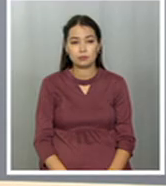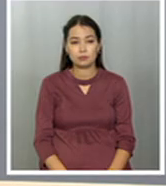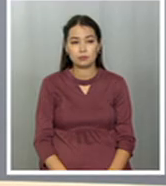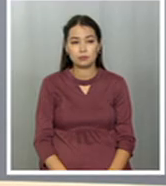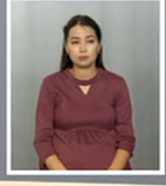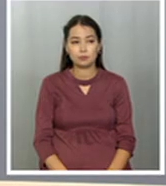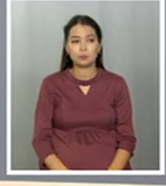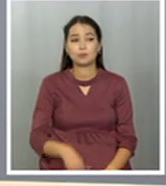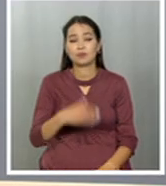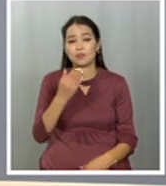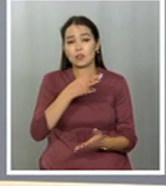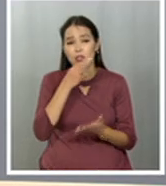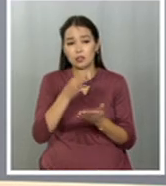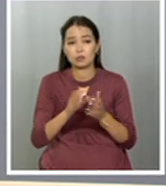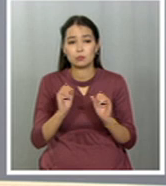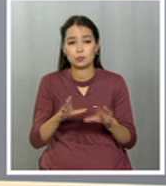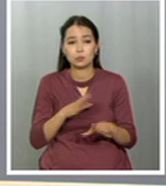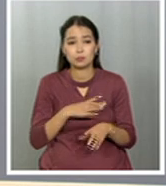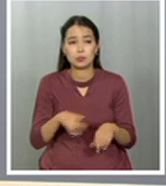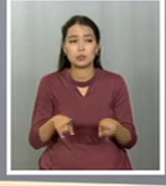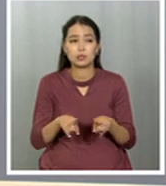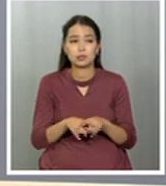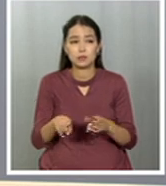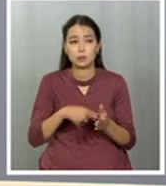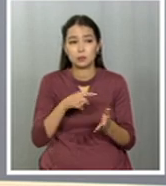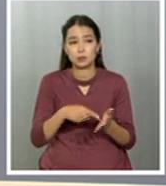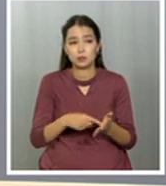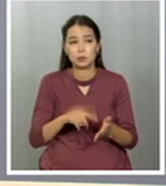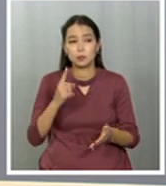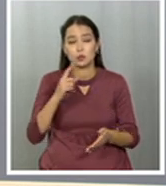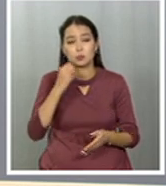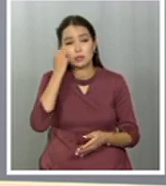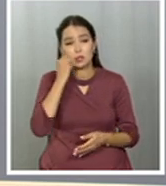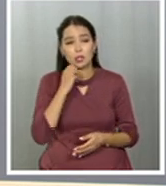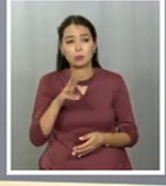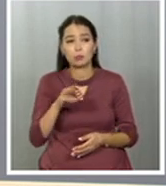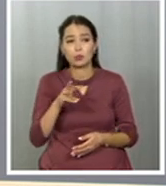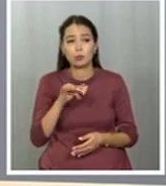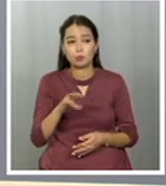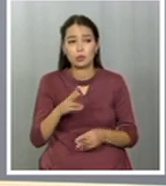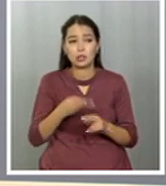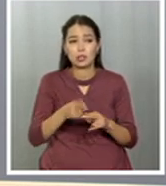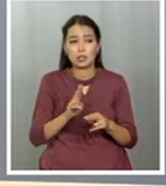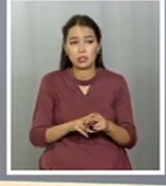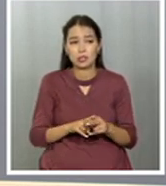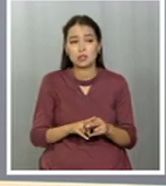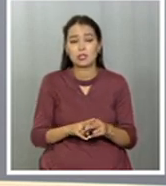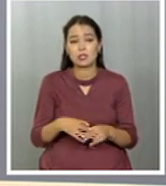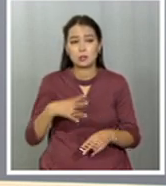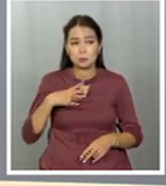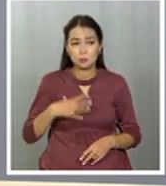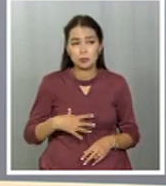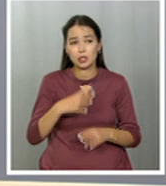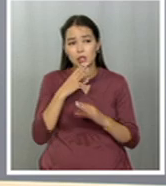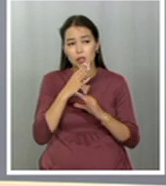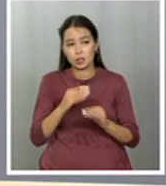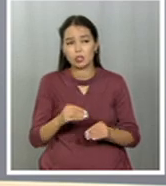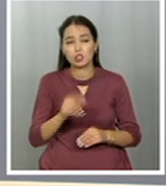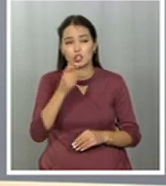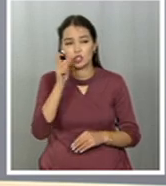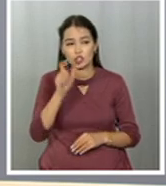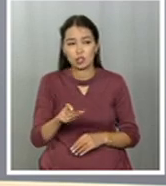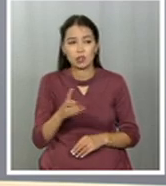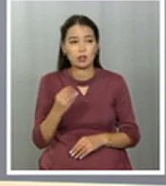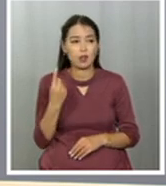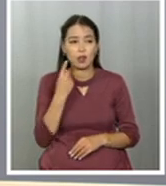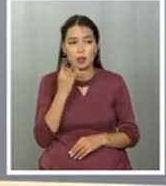Ваши ответы могут быть такими. Вопрос. Почему старик Мамун, этот смиренный, тихий человек, не обидевший за всю